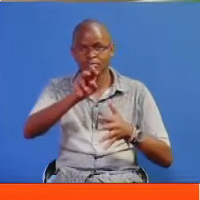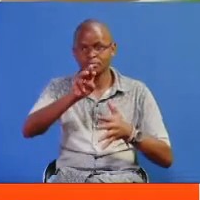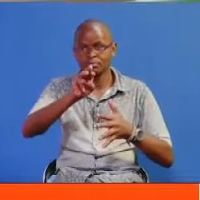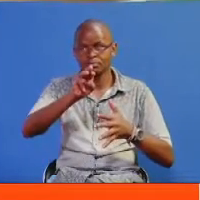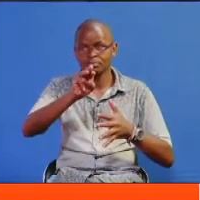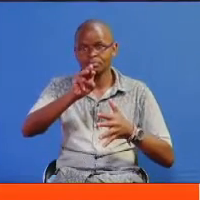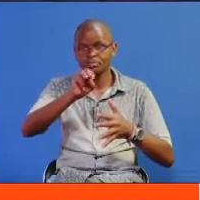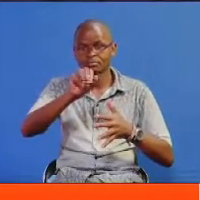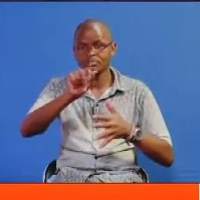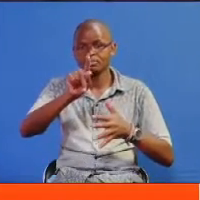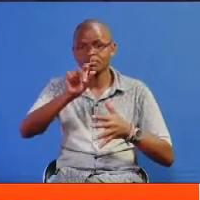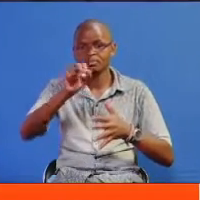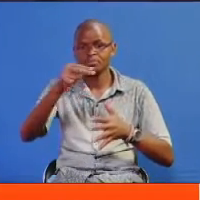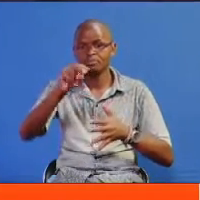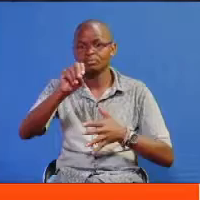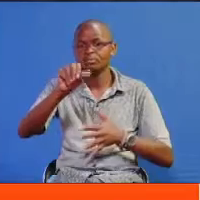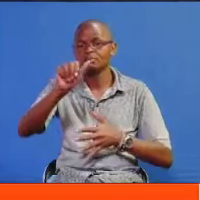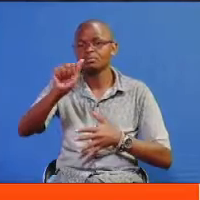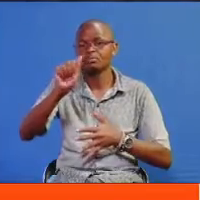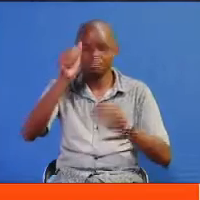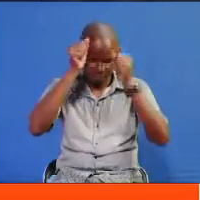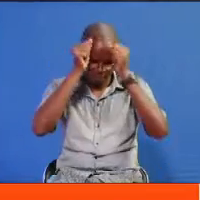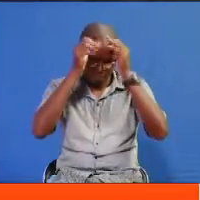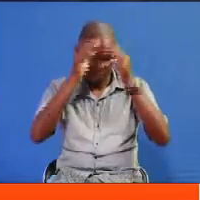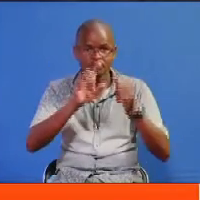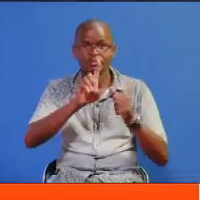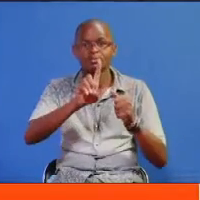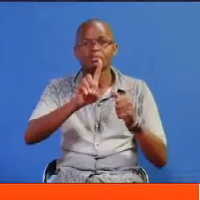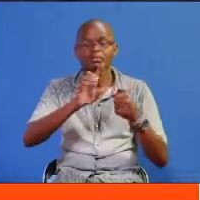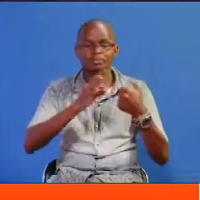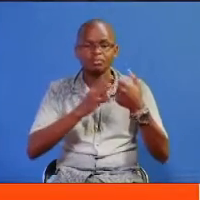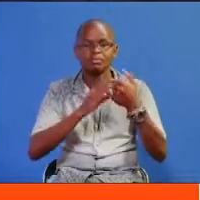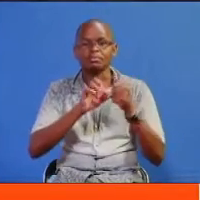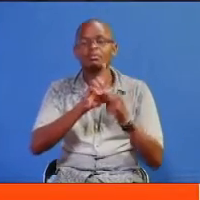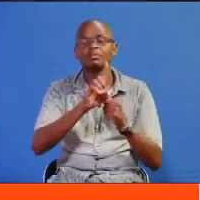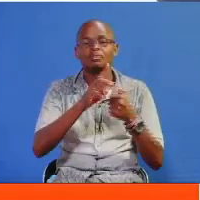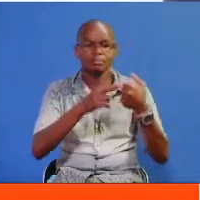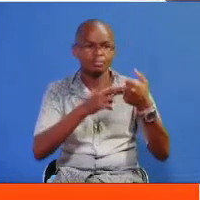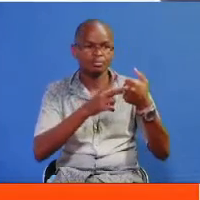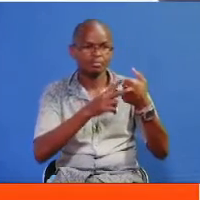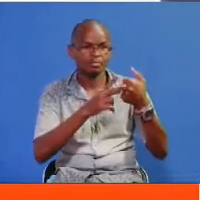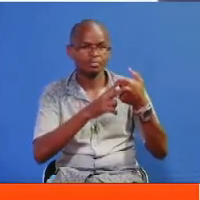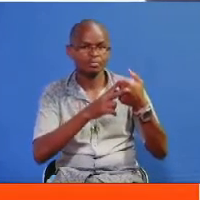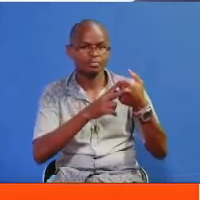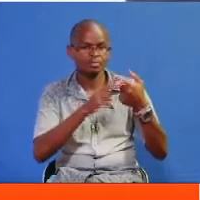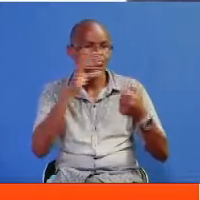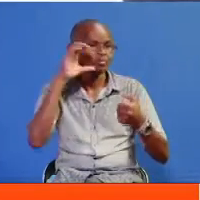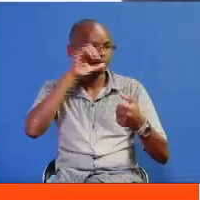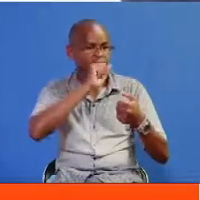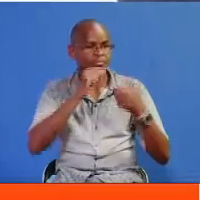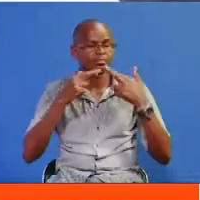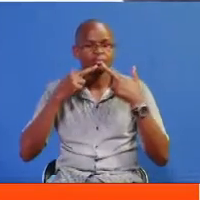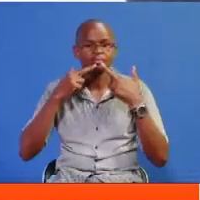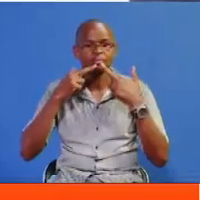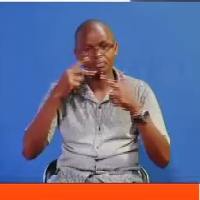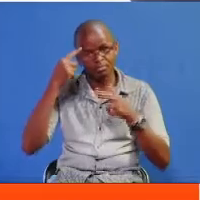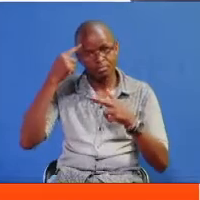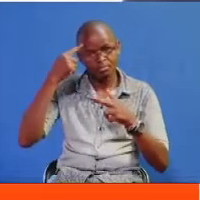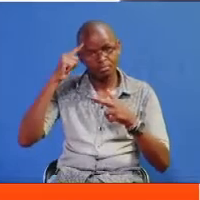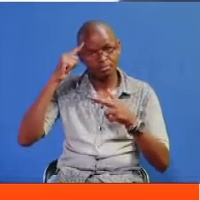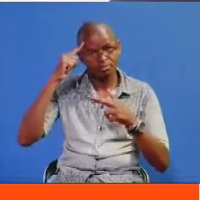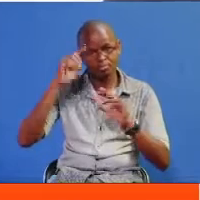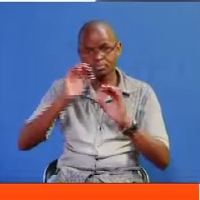Magoha amesema kuwa mwaka huu wanafunzi 187 wamekosa matokeo kwa sababu